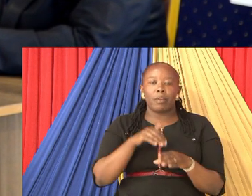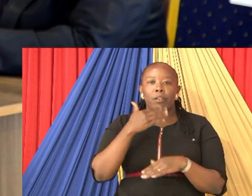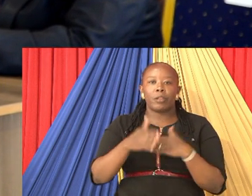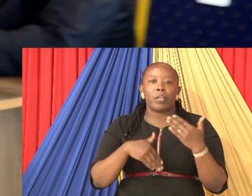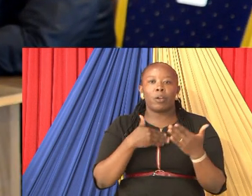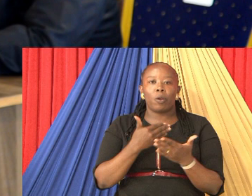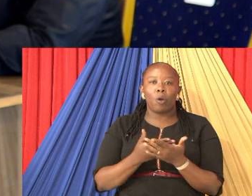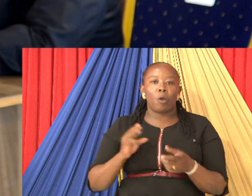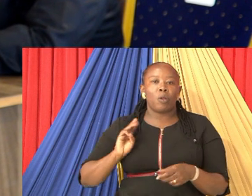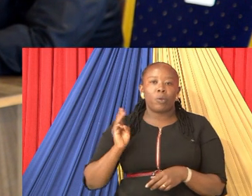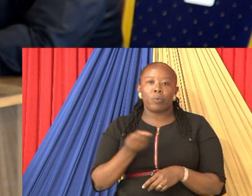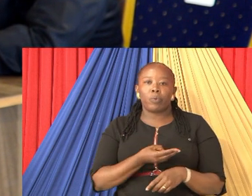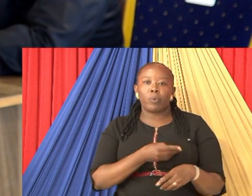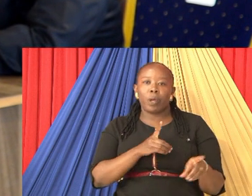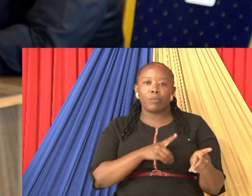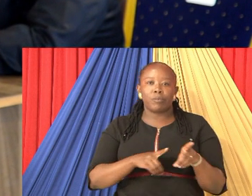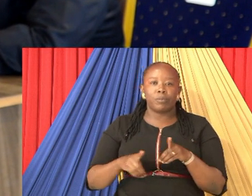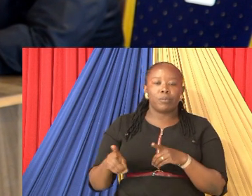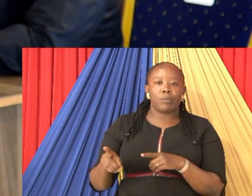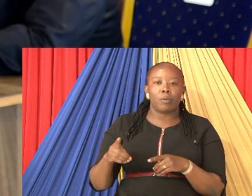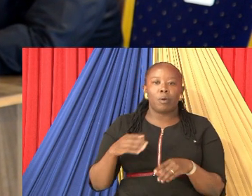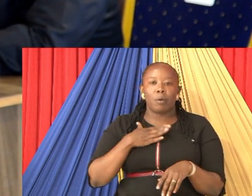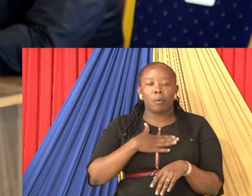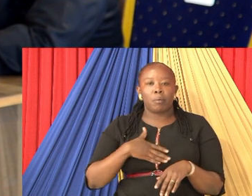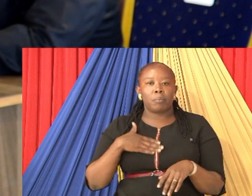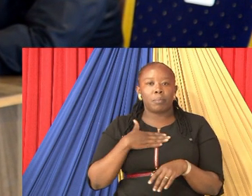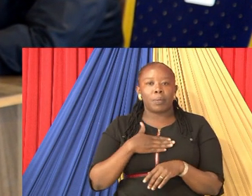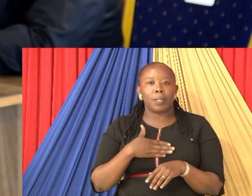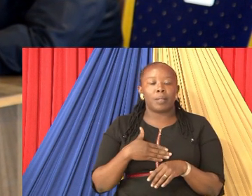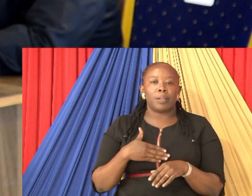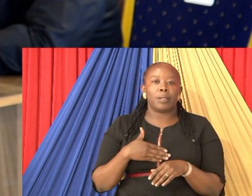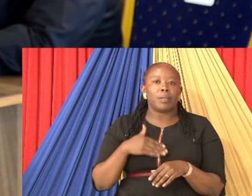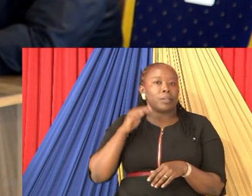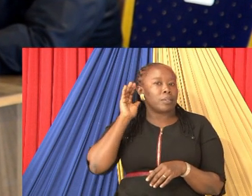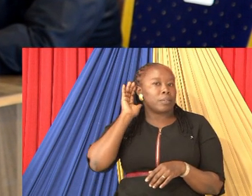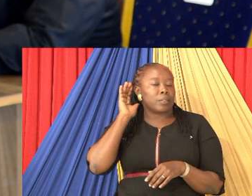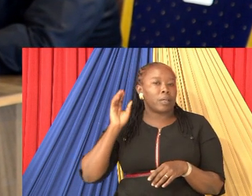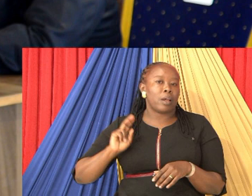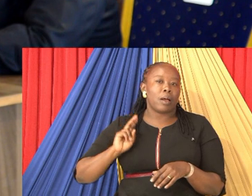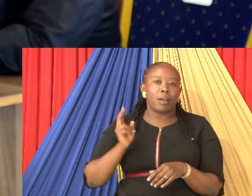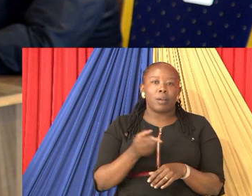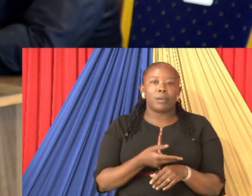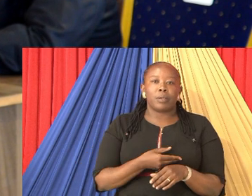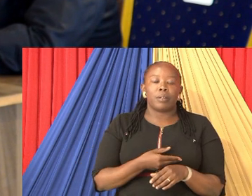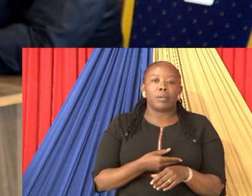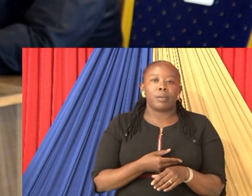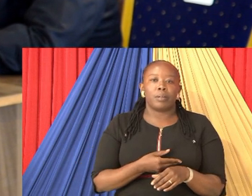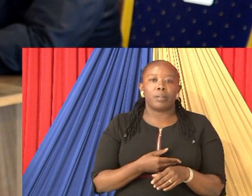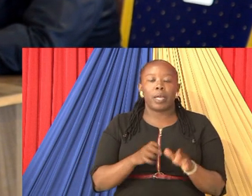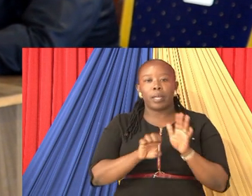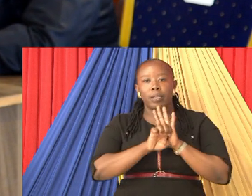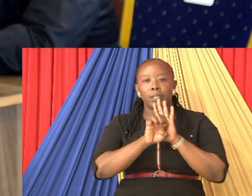alikushukuru katika hali iliyoonekana kama ni ya ukosaji, hakukuwa na chakula cha kutosha. Ili hali